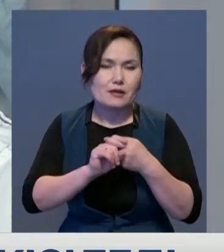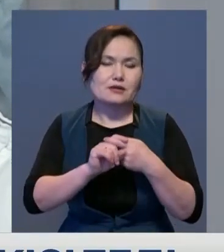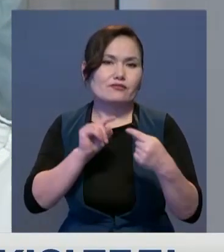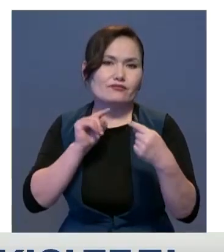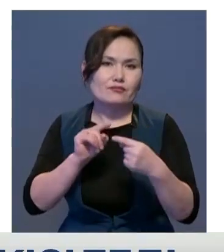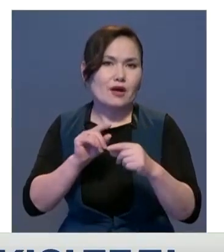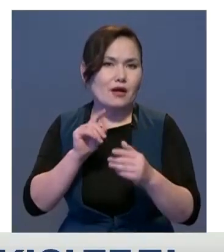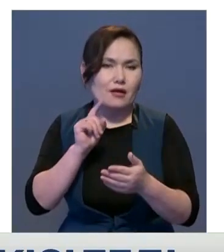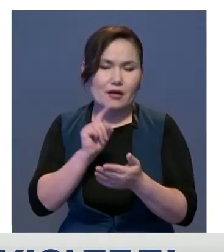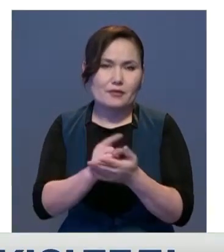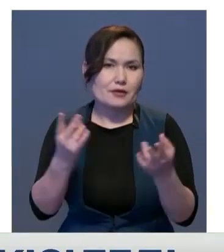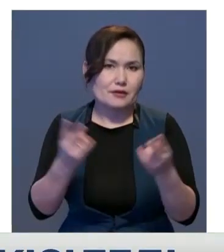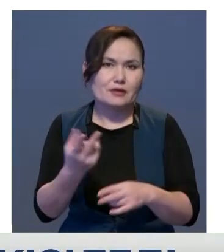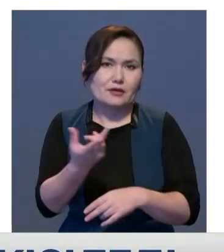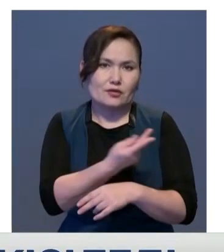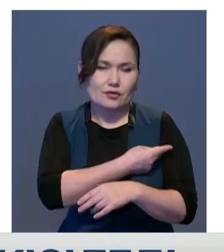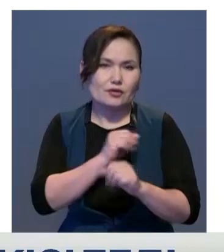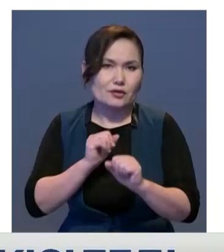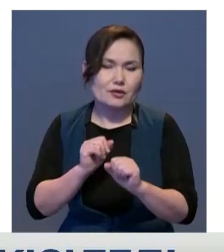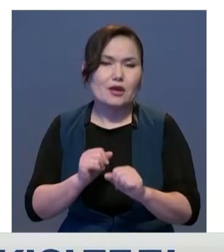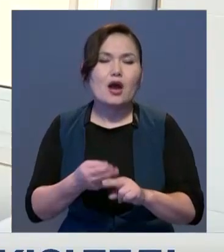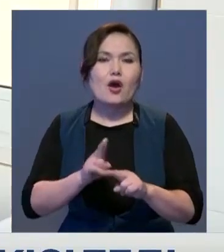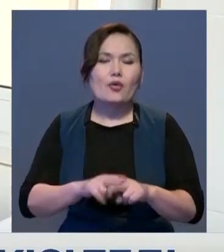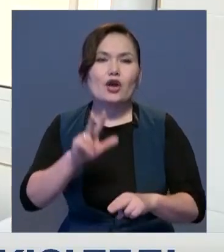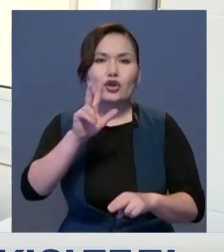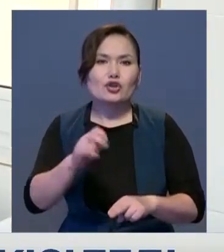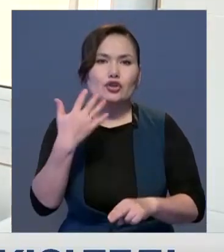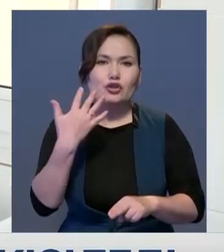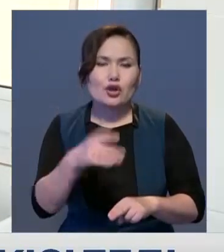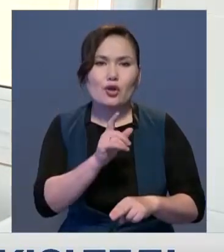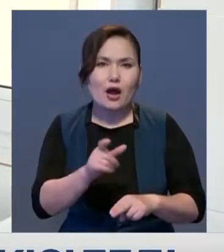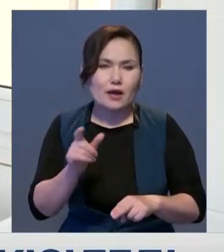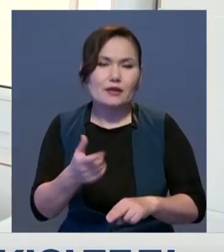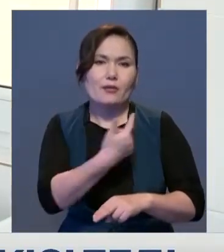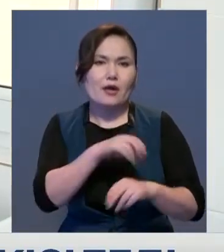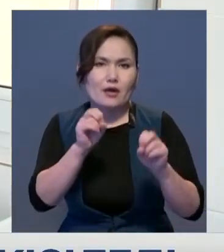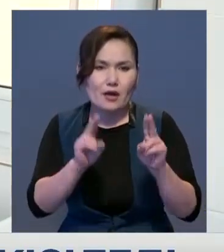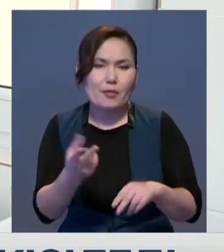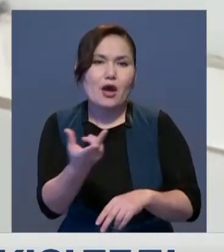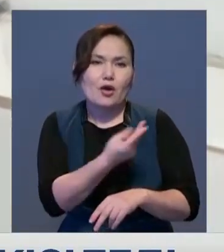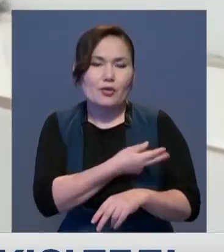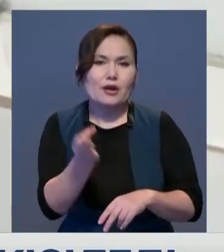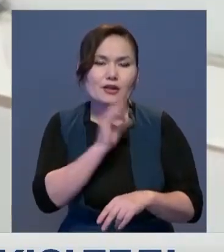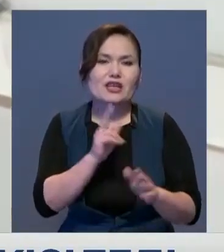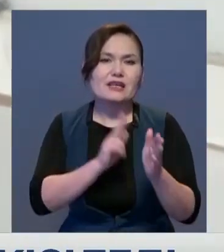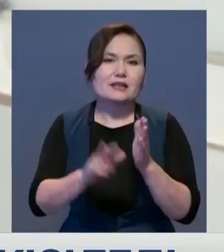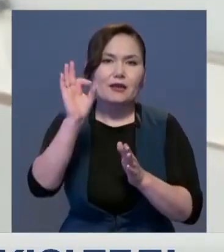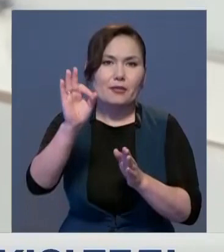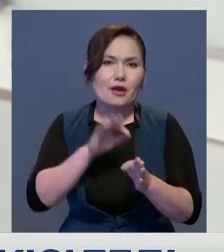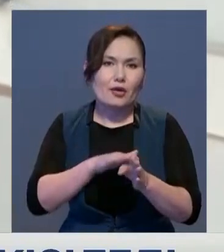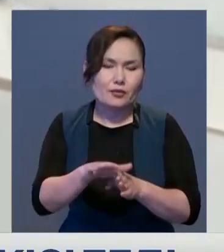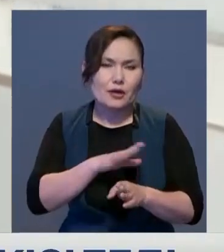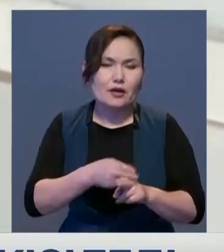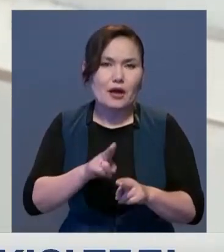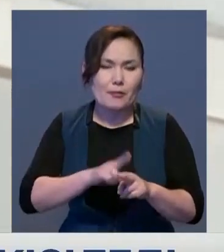вакцина салдырдым. Тізімде Халида секілді екпе алуға ниет білдірген 350-ден астам ақ халатты бар. Бүгінде жоспардың 80% орындалған.